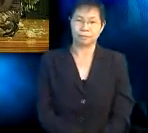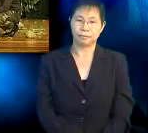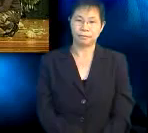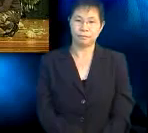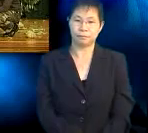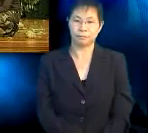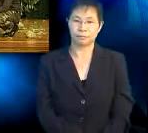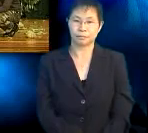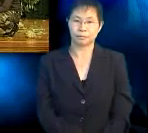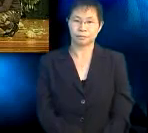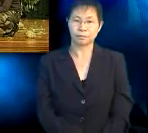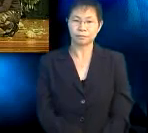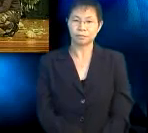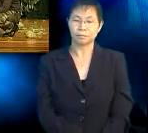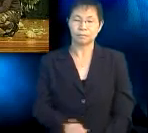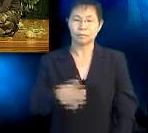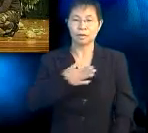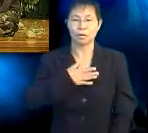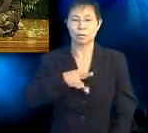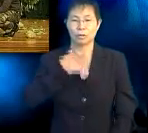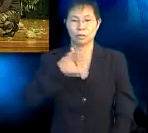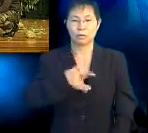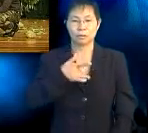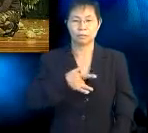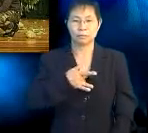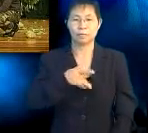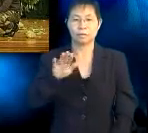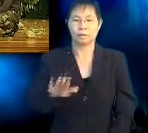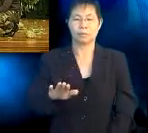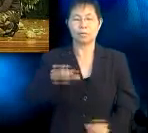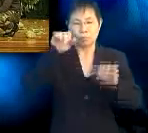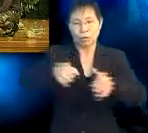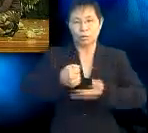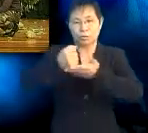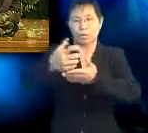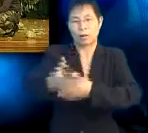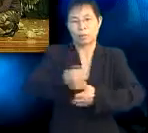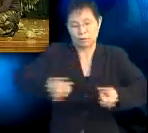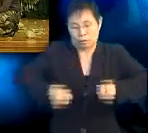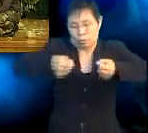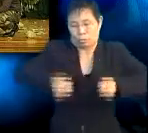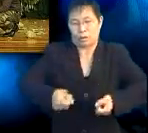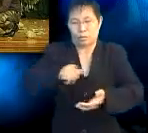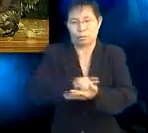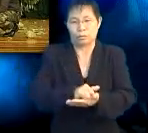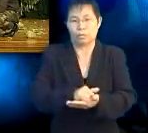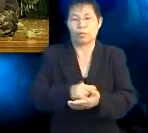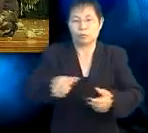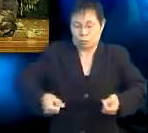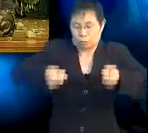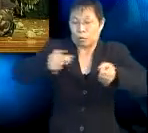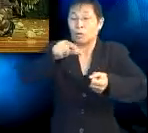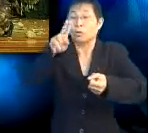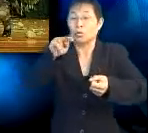pindah. Ya, aku rasa kamu pun boleh tolong angkat guni itu. Guni itu